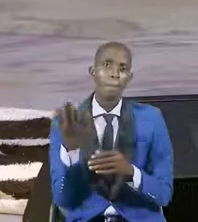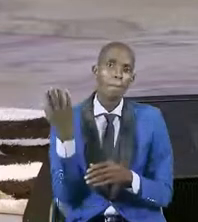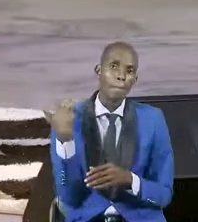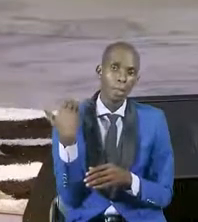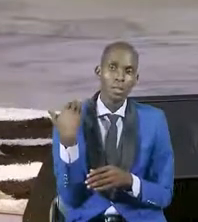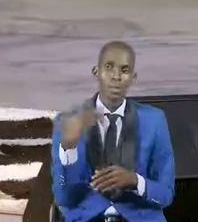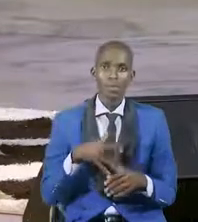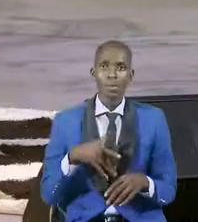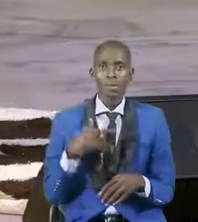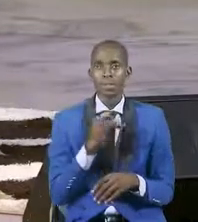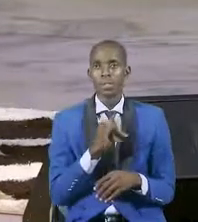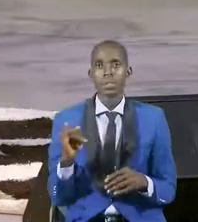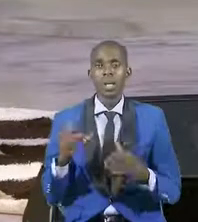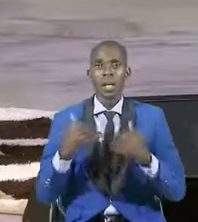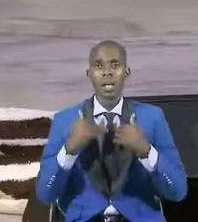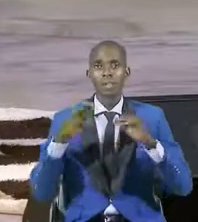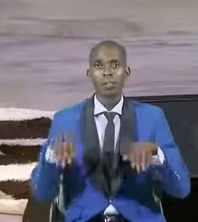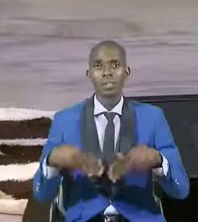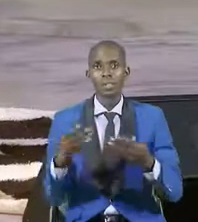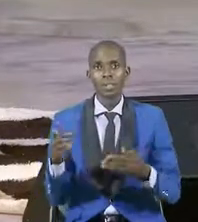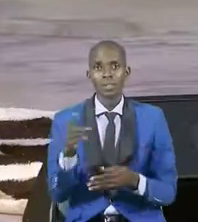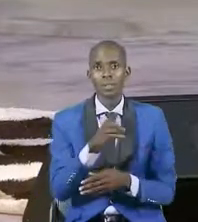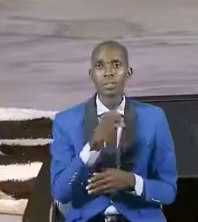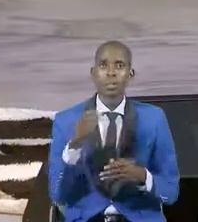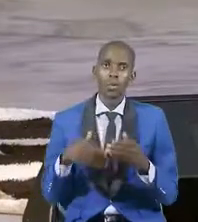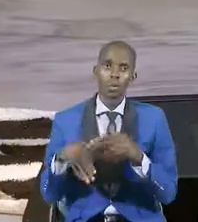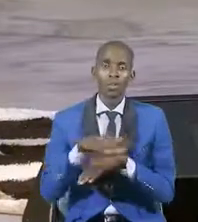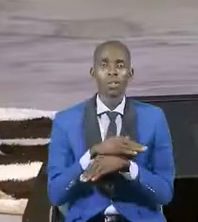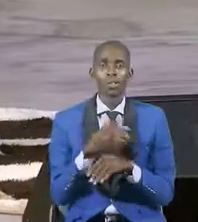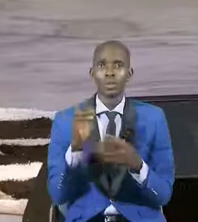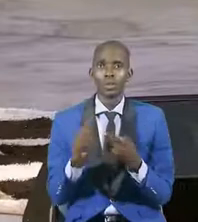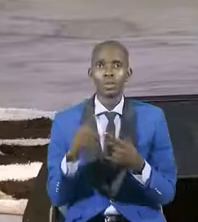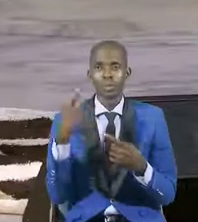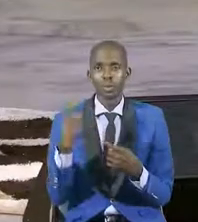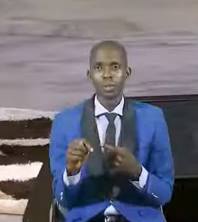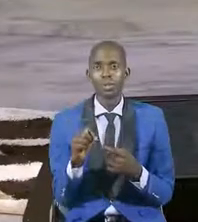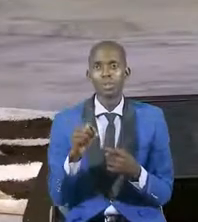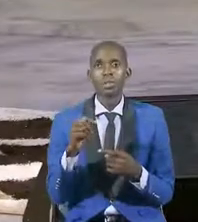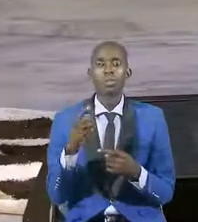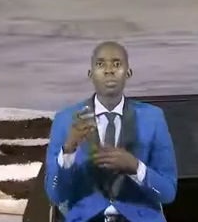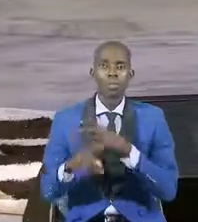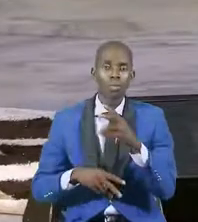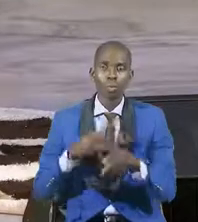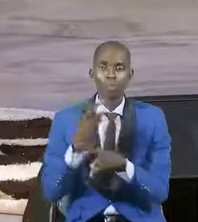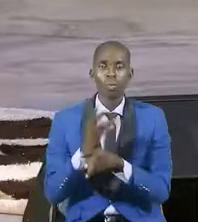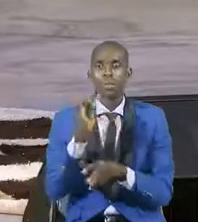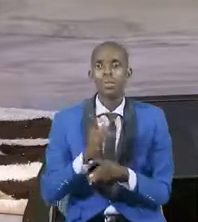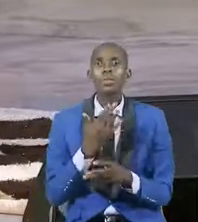19 dit, ayant perdu tout sentiment, ils se sont livrés à la dissolution